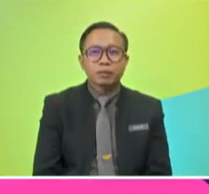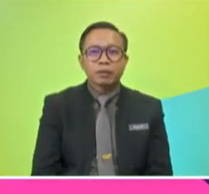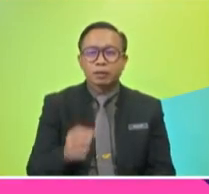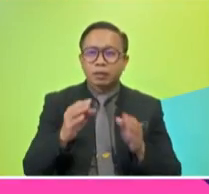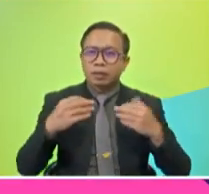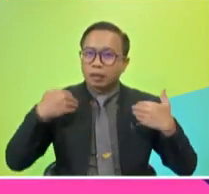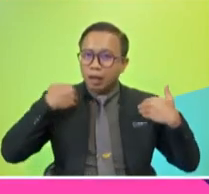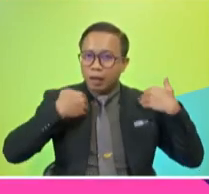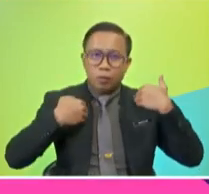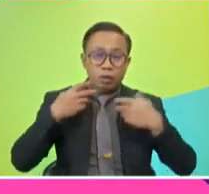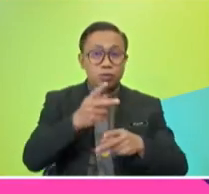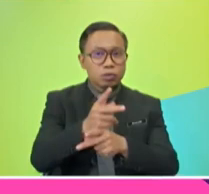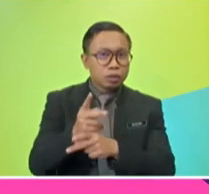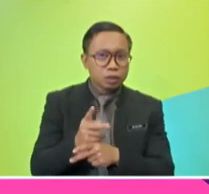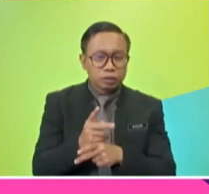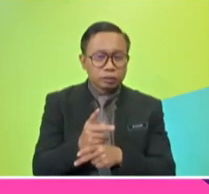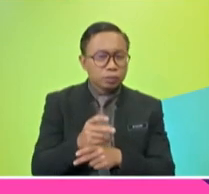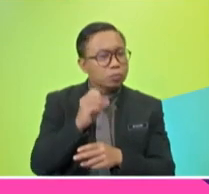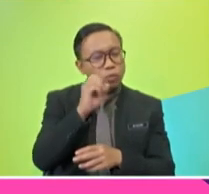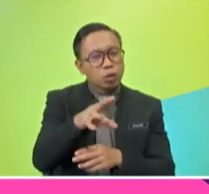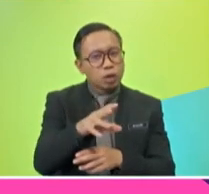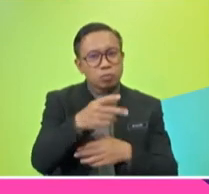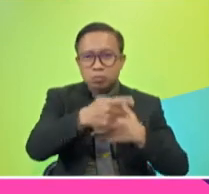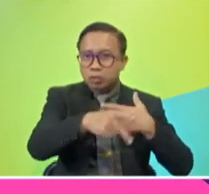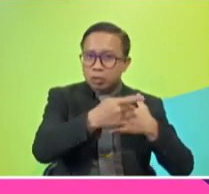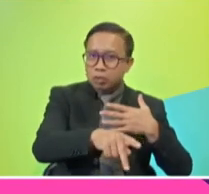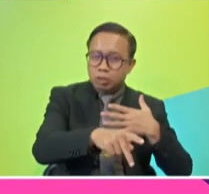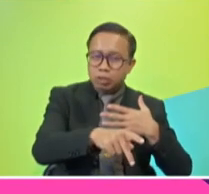tuh membuang air murah